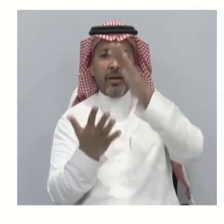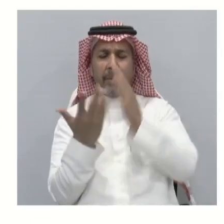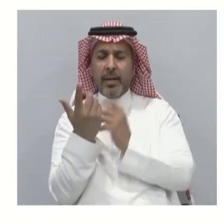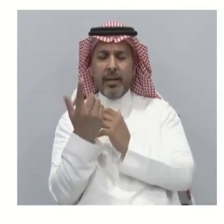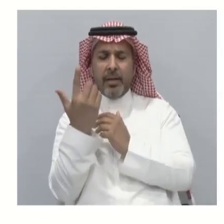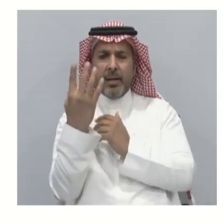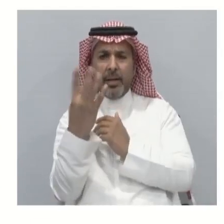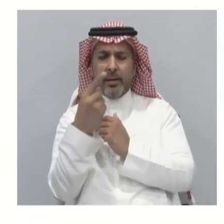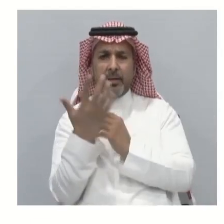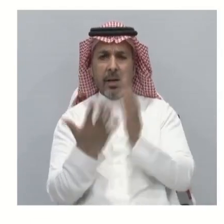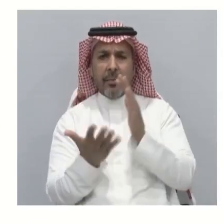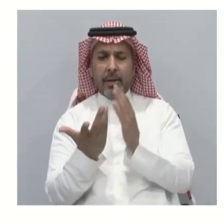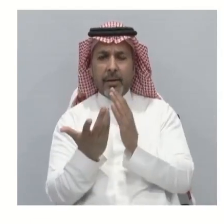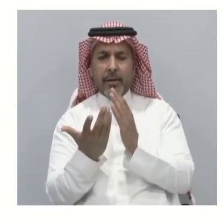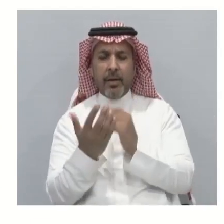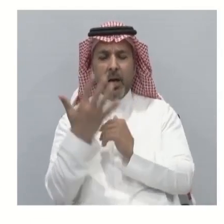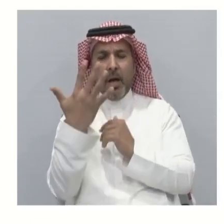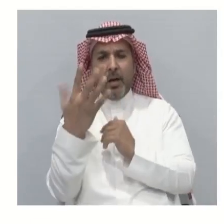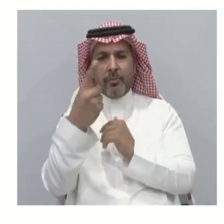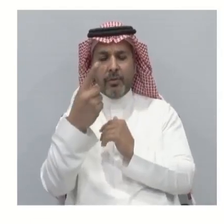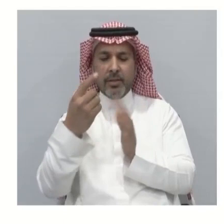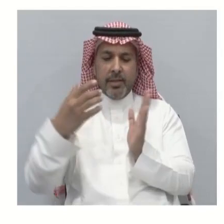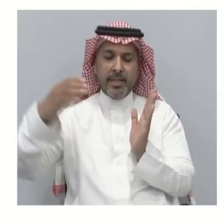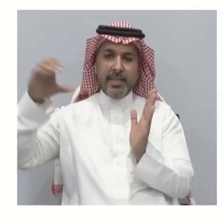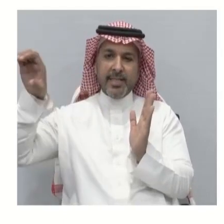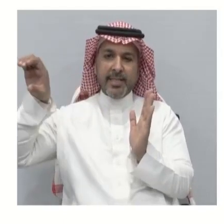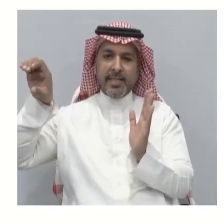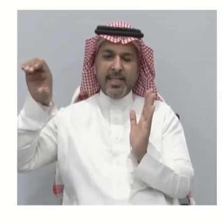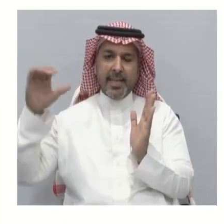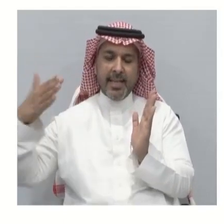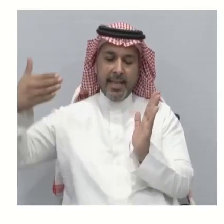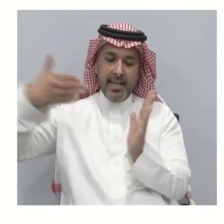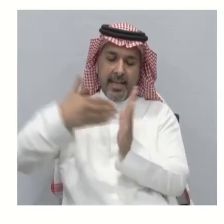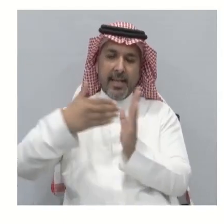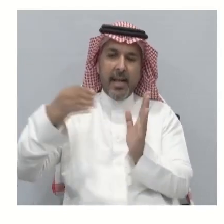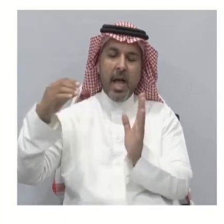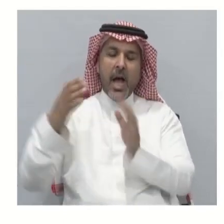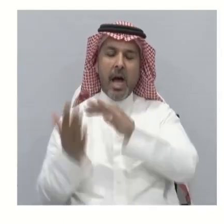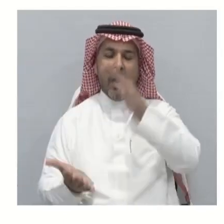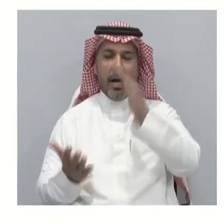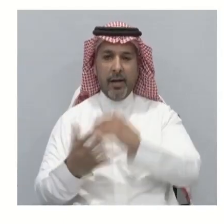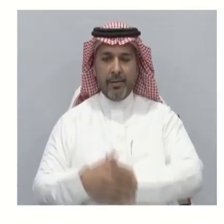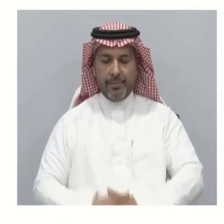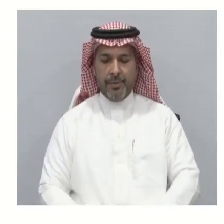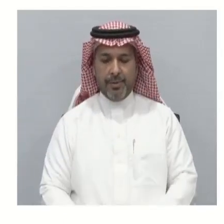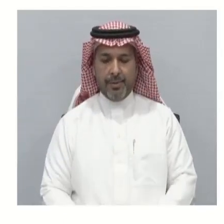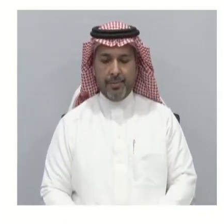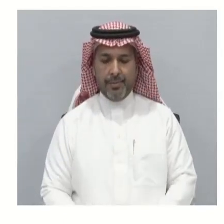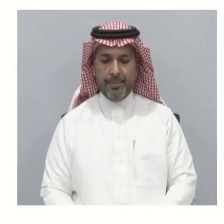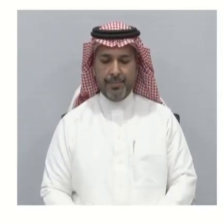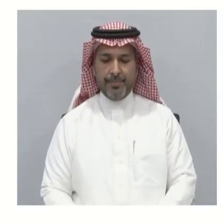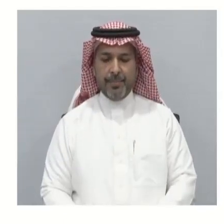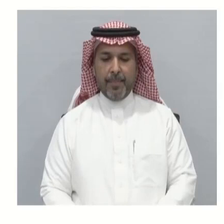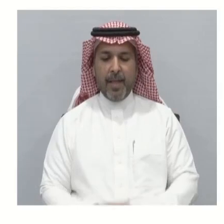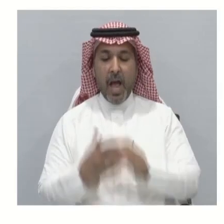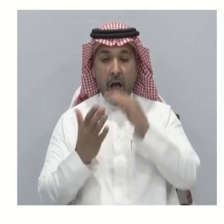14 نلاحظ ان الضلع 15 اكبر وبالتالي الزاويه المقابله لهذا الظل اللي هي الزاويه بي